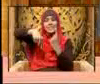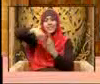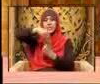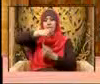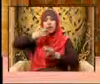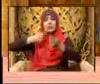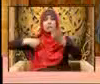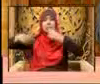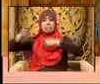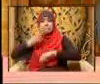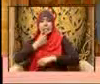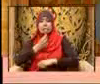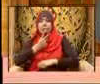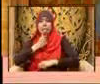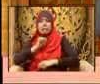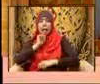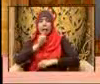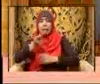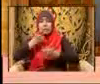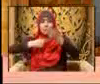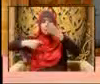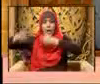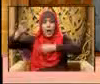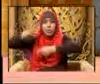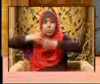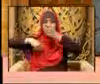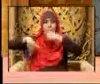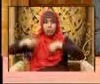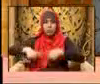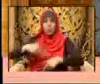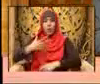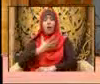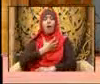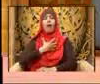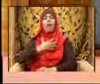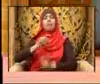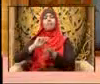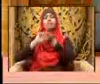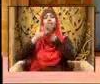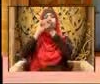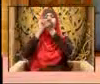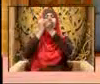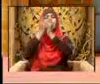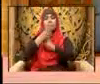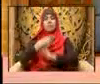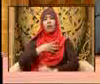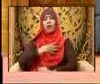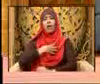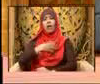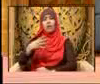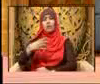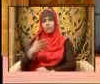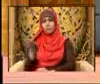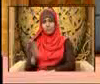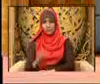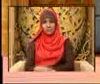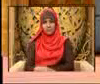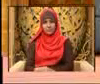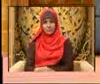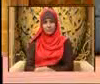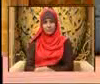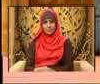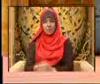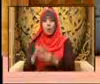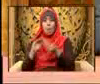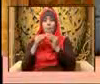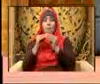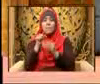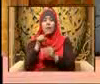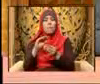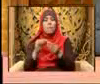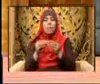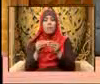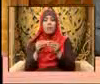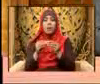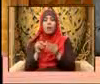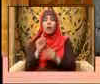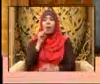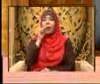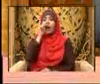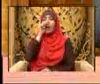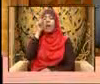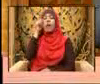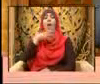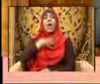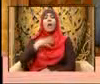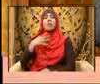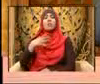بتجارة بسيطة جدا حتى أصبح من الأغنياء. يعني المشكلة أننا ننظر إلى الغنى أنه